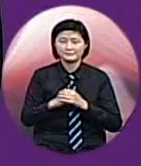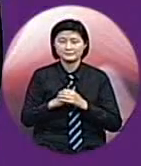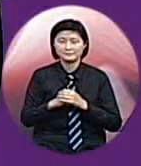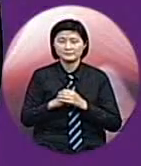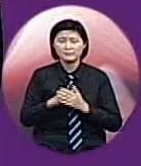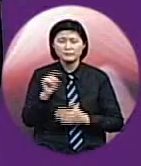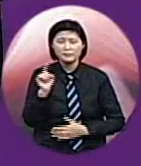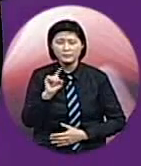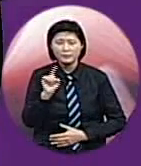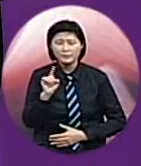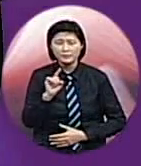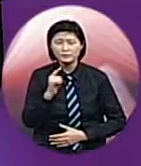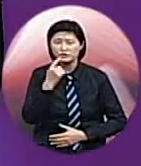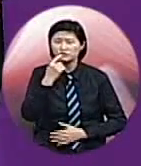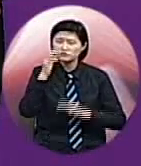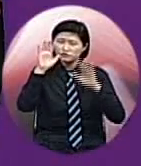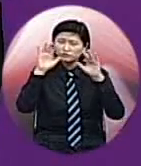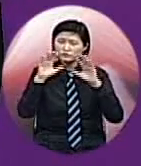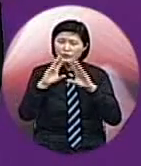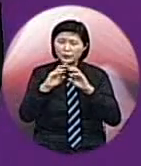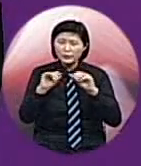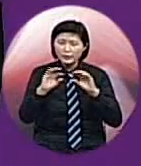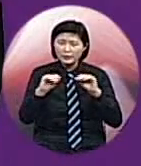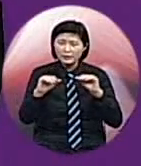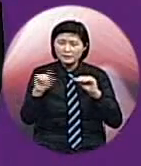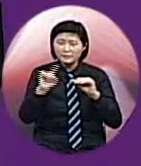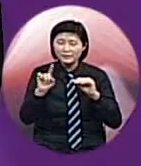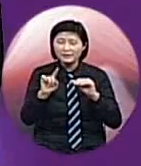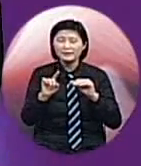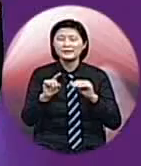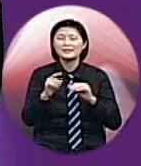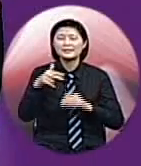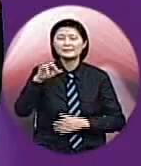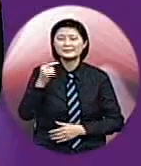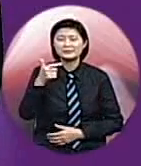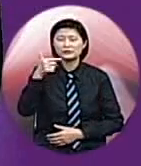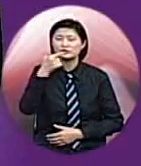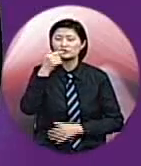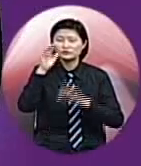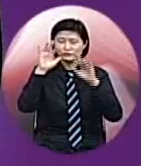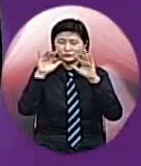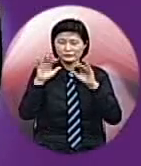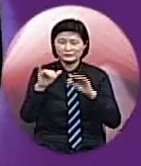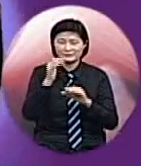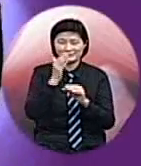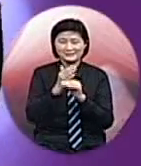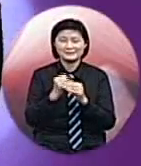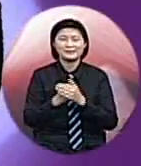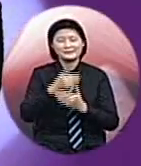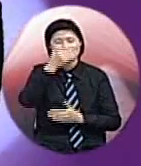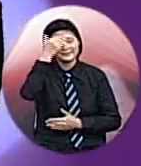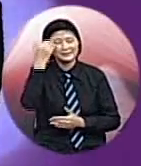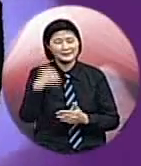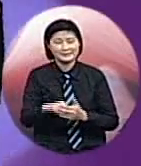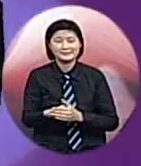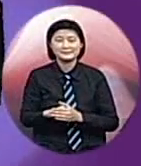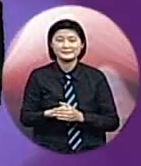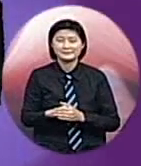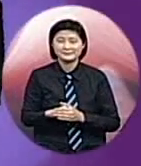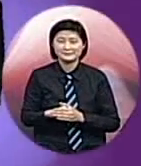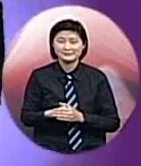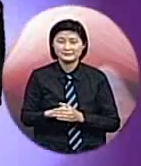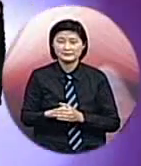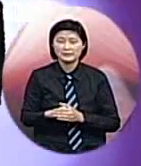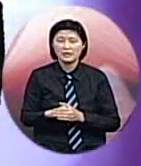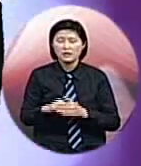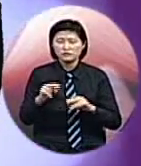무슨 눈 녹는 걸 뭐라 그러죠? 진눈깨비? 진눈깨비요. 아, 진눈깨비가 지금 내리고 있어요. 네, 진눈깨비라 다행이네요. 네네. 그게 이제